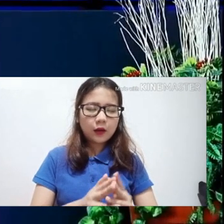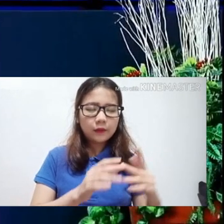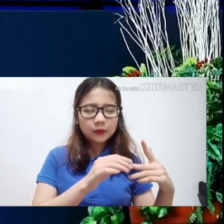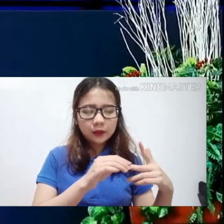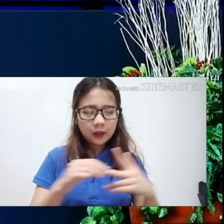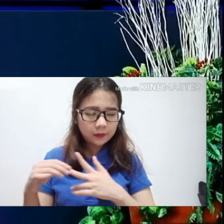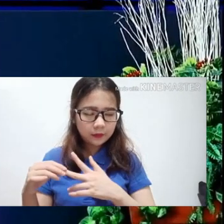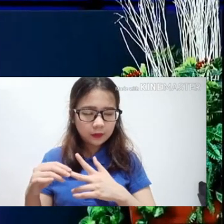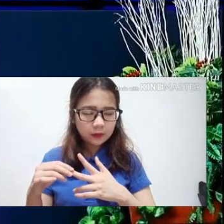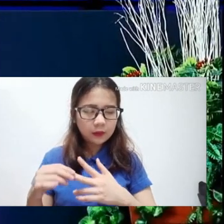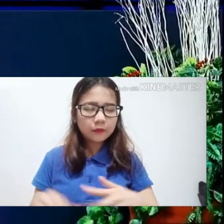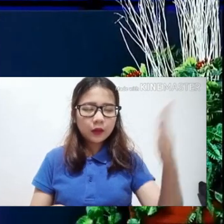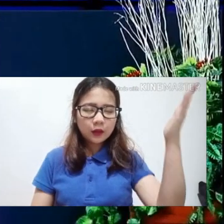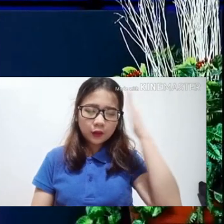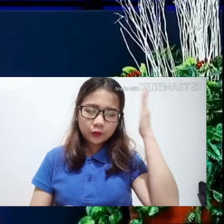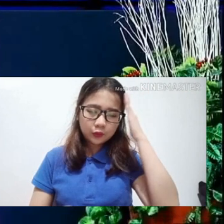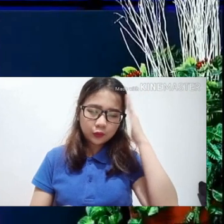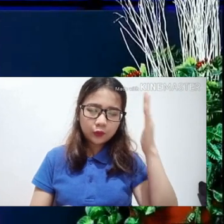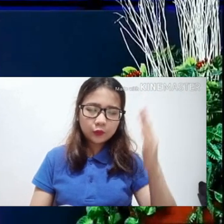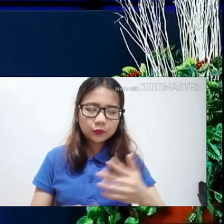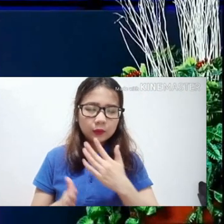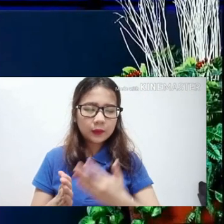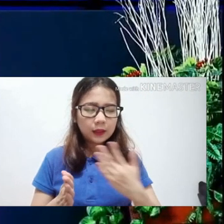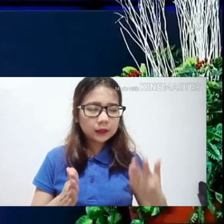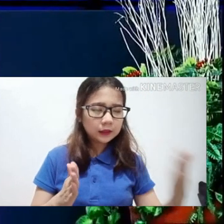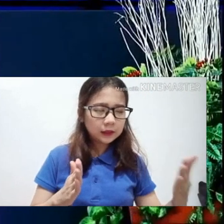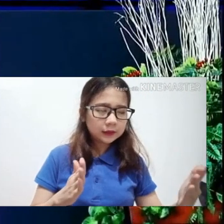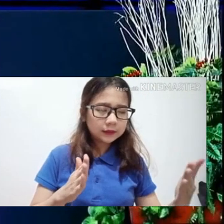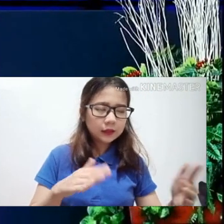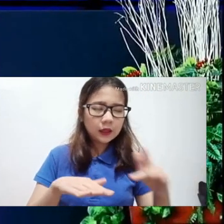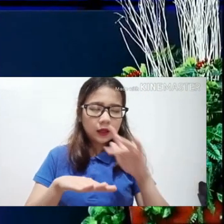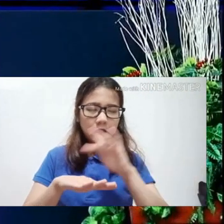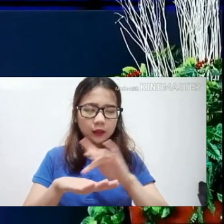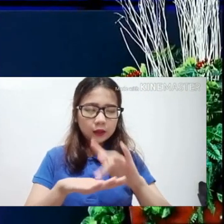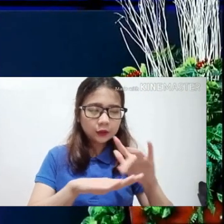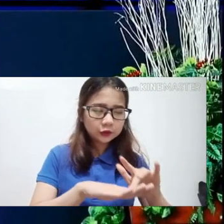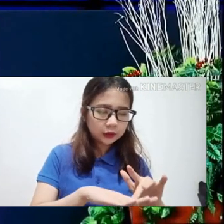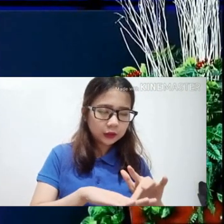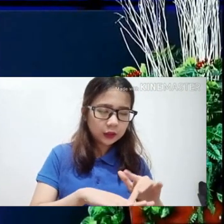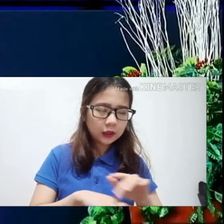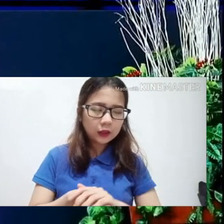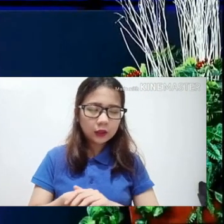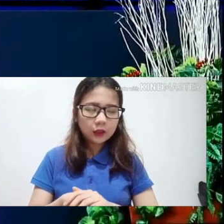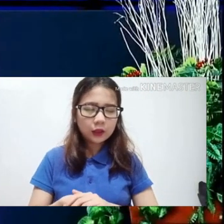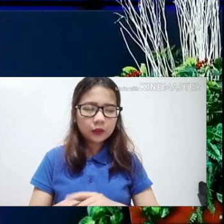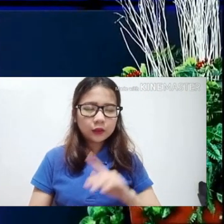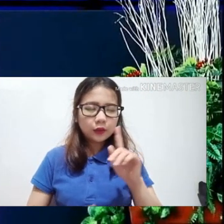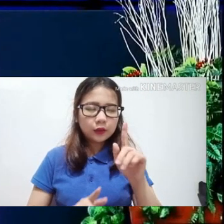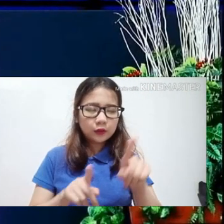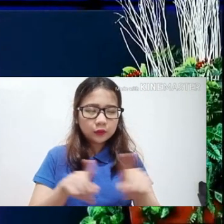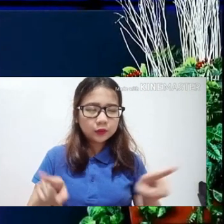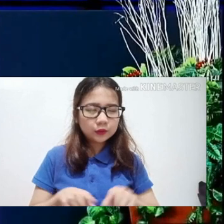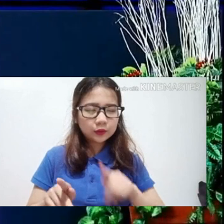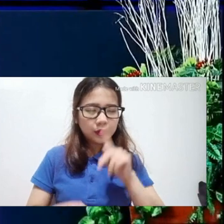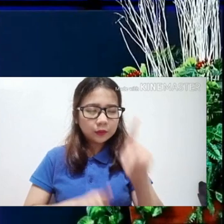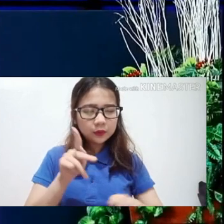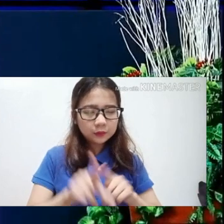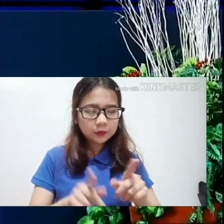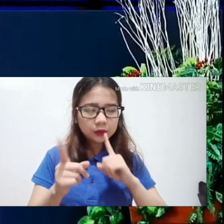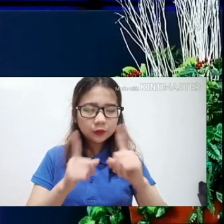at maging conscious din sila, Panginoon, sa mga bagay na kanila pong hinahawakan at mga taong kinakausap